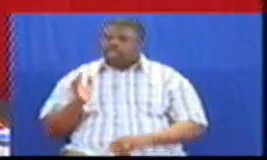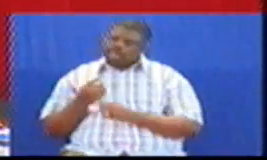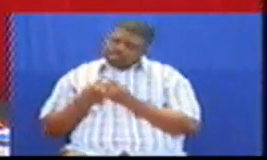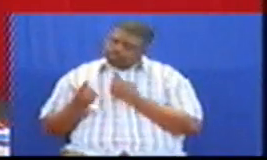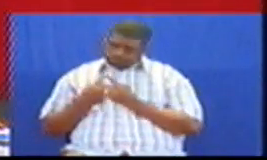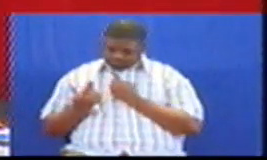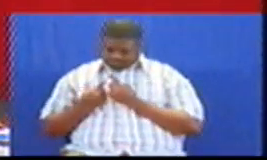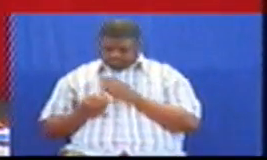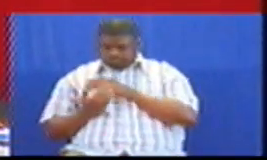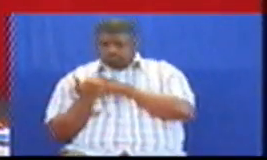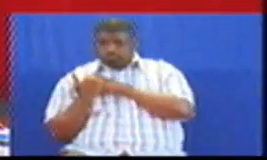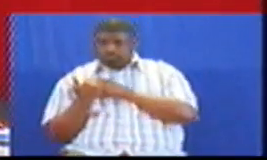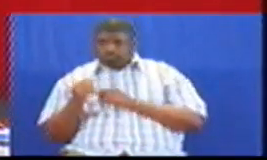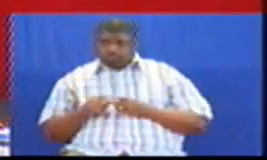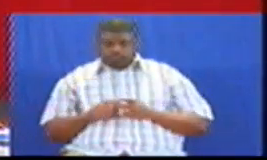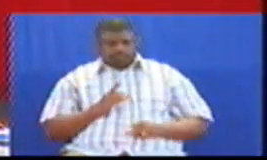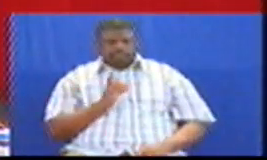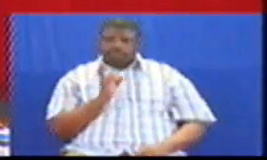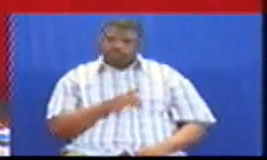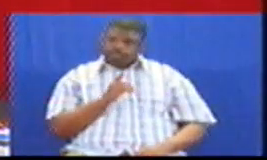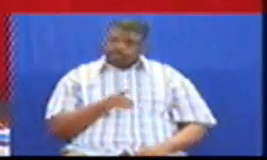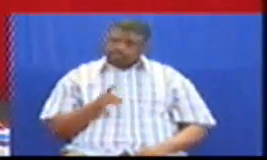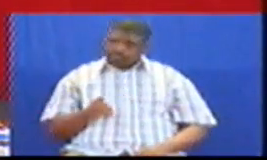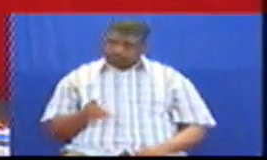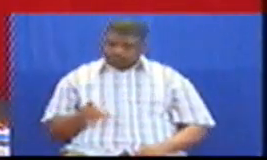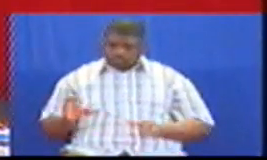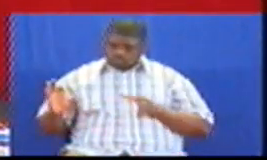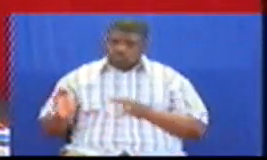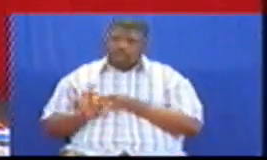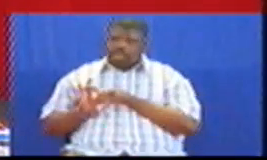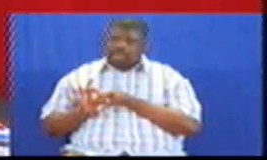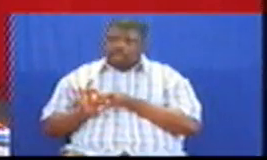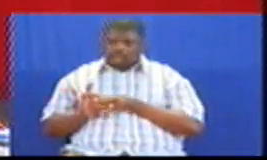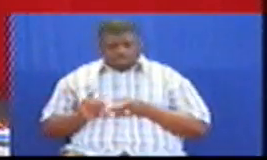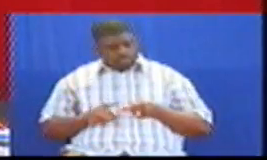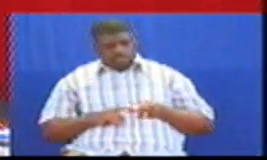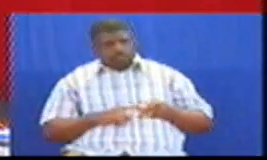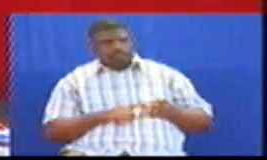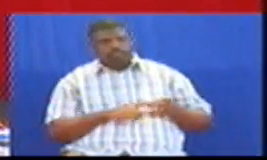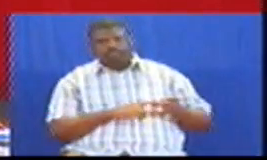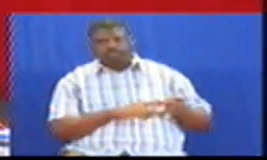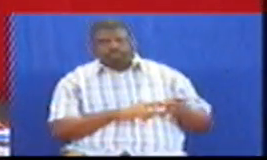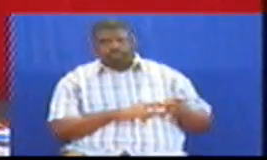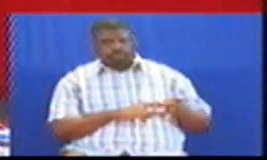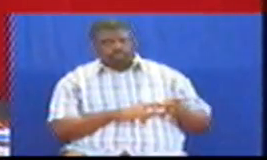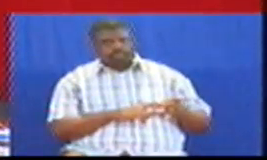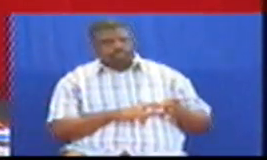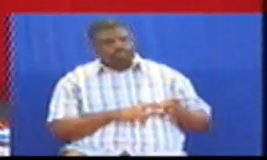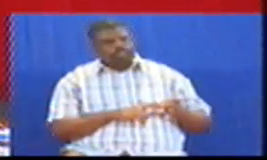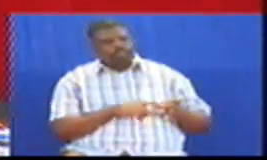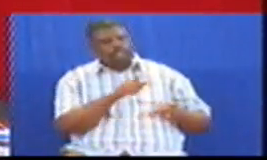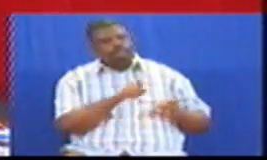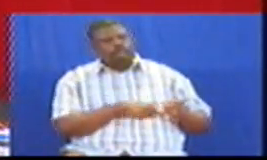alizungumzia majukumu ya DPP lakini akiyahusanisha na swala la mrundikano wa mahabusu